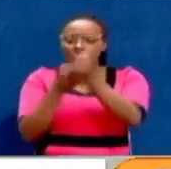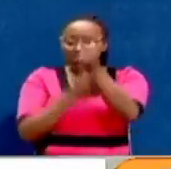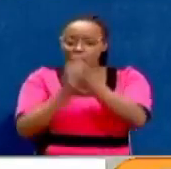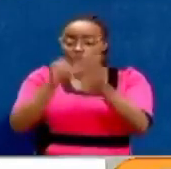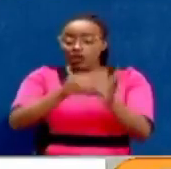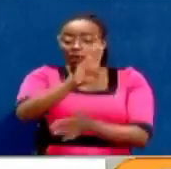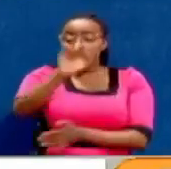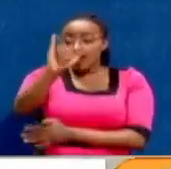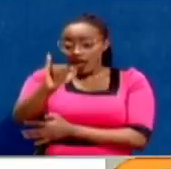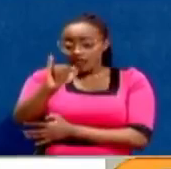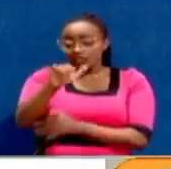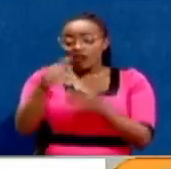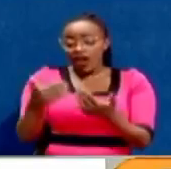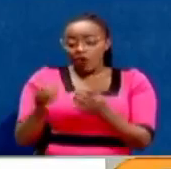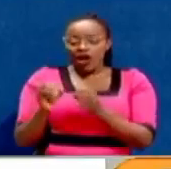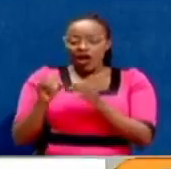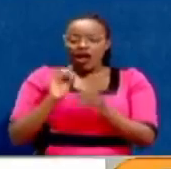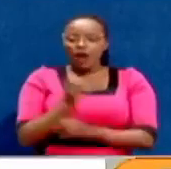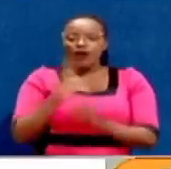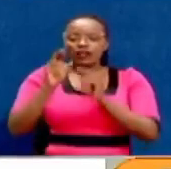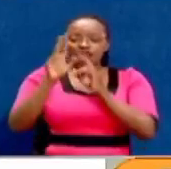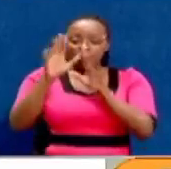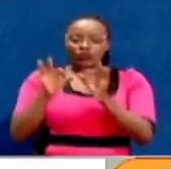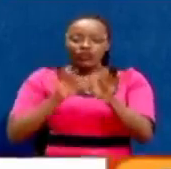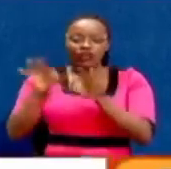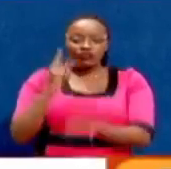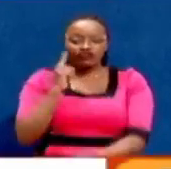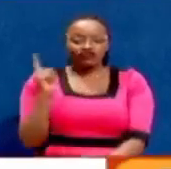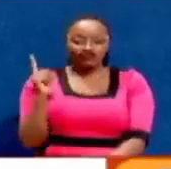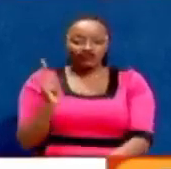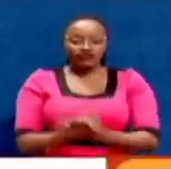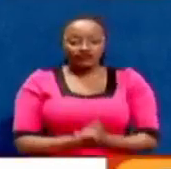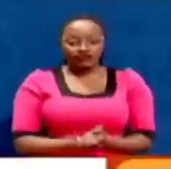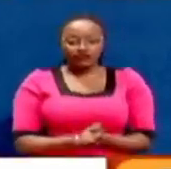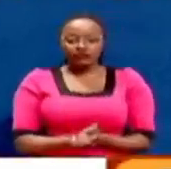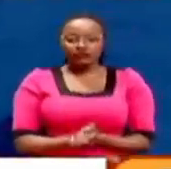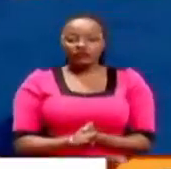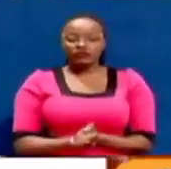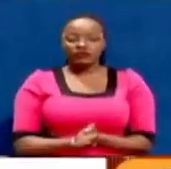Ripoti ya BBI kama anavyotuarifu Laura Otieno.